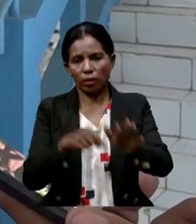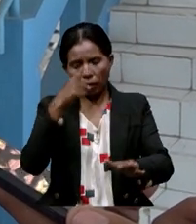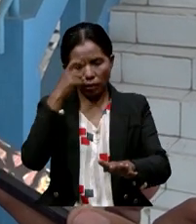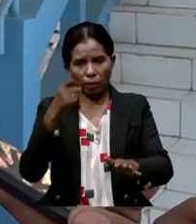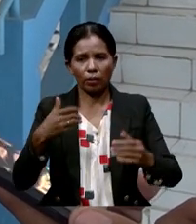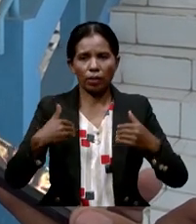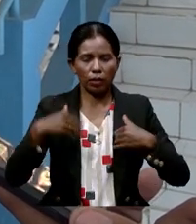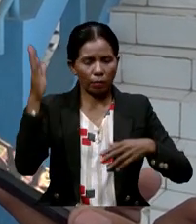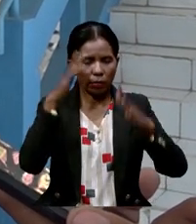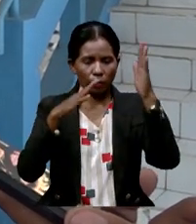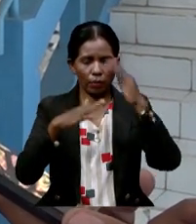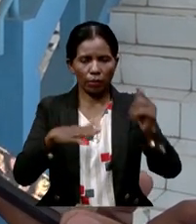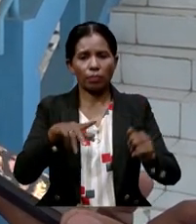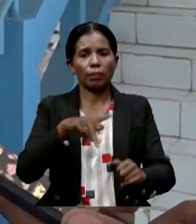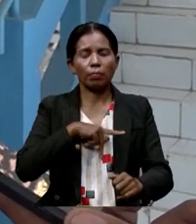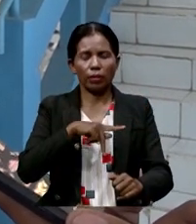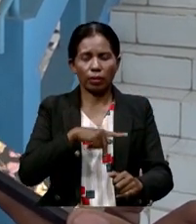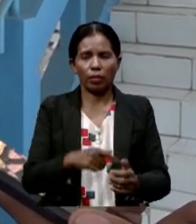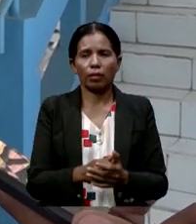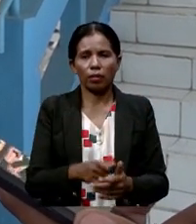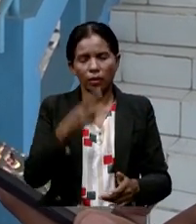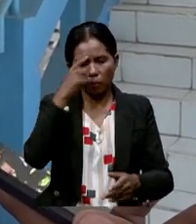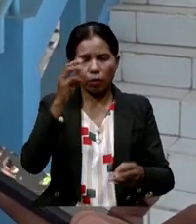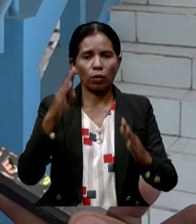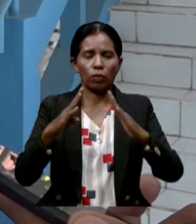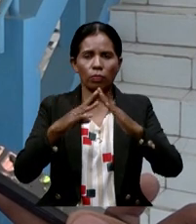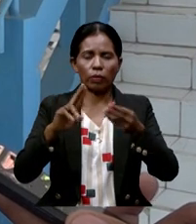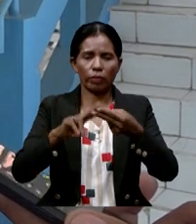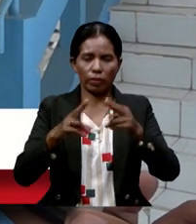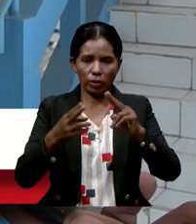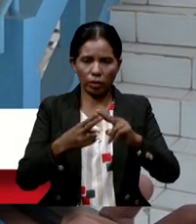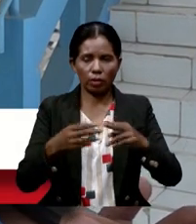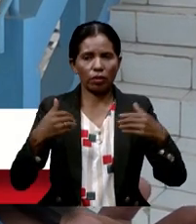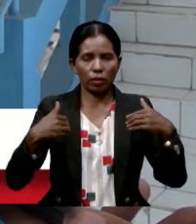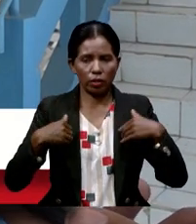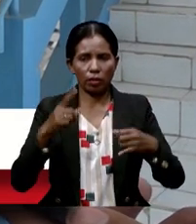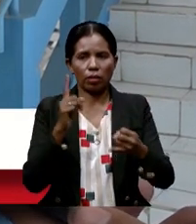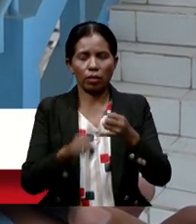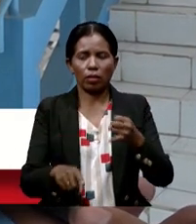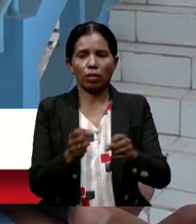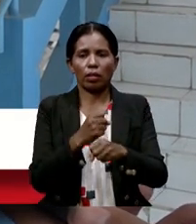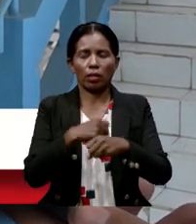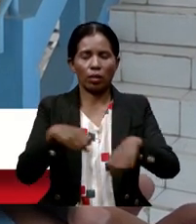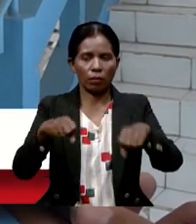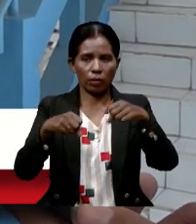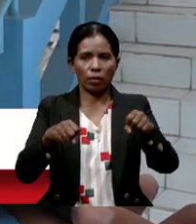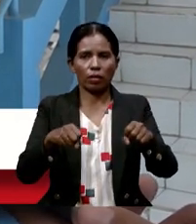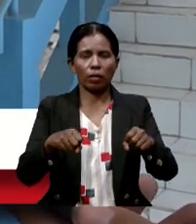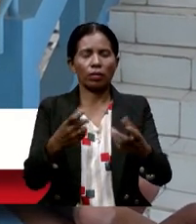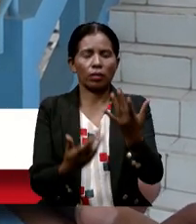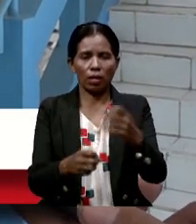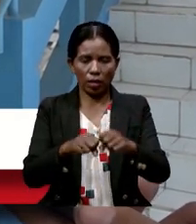problema particular. Tambah hela vizinu, sir problem pertama, mah musu, ikus mai resulta mos motorizar si dah mos etan